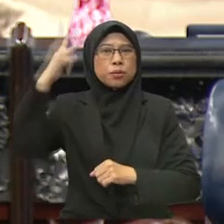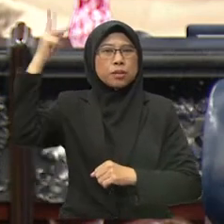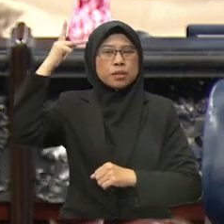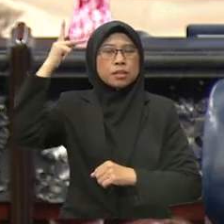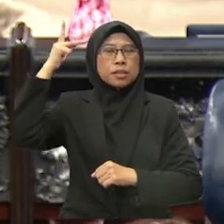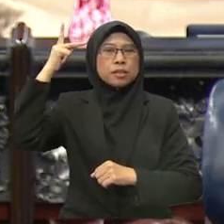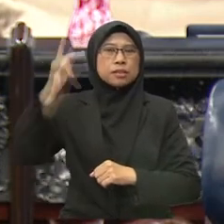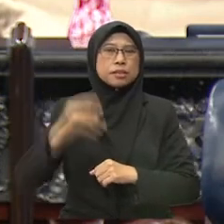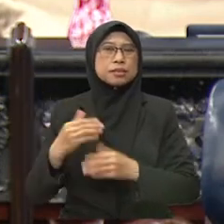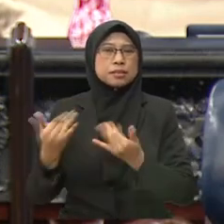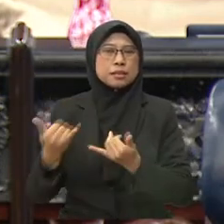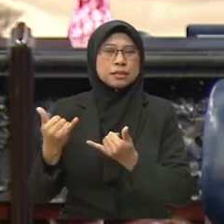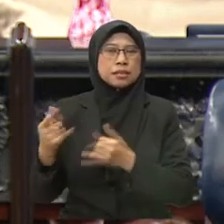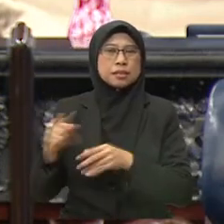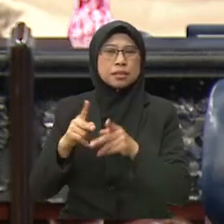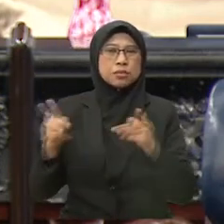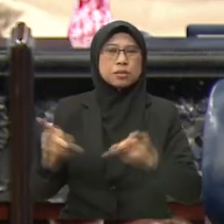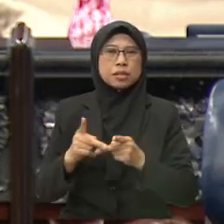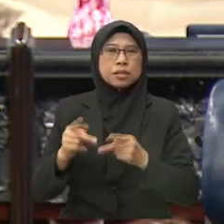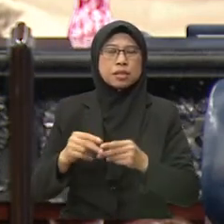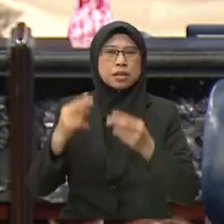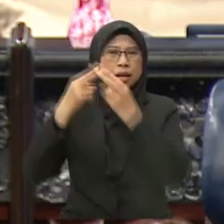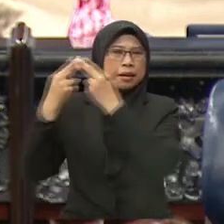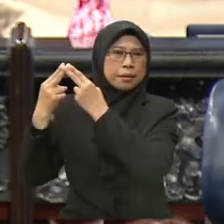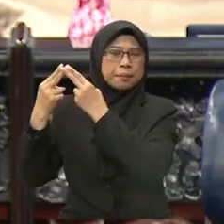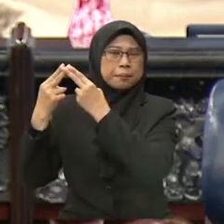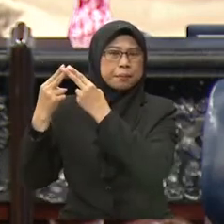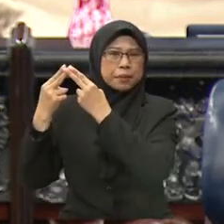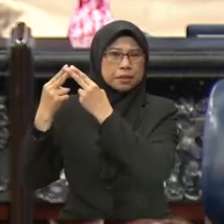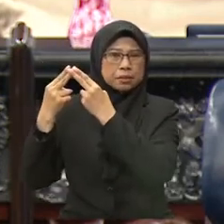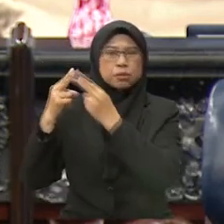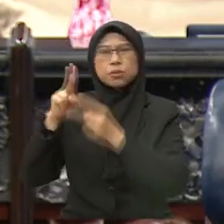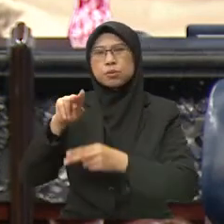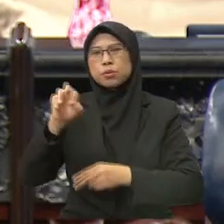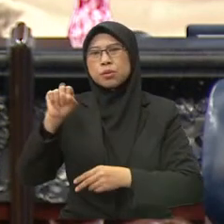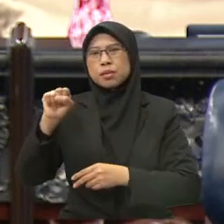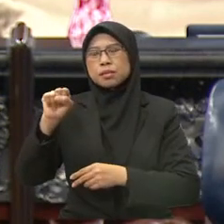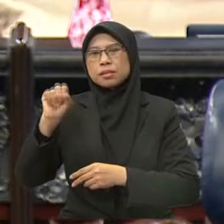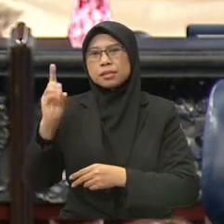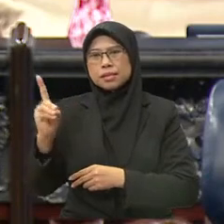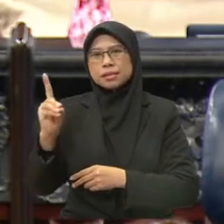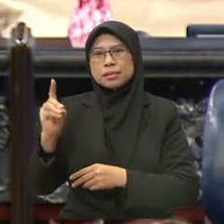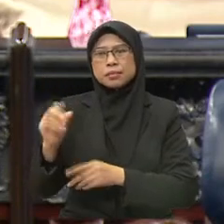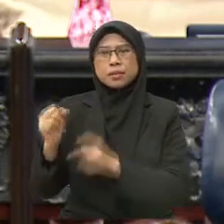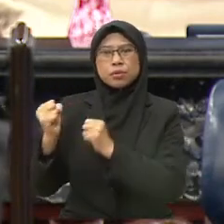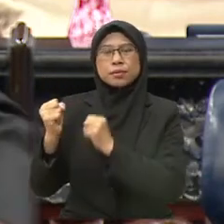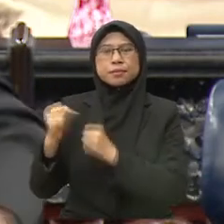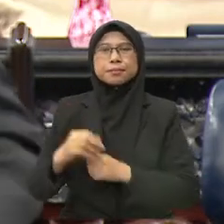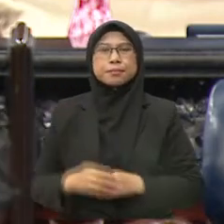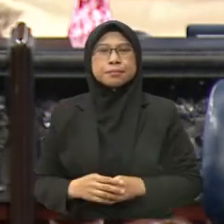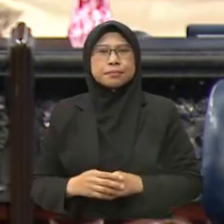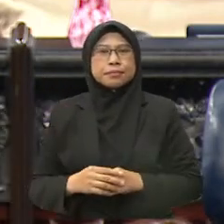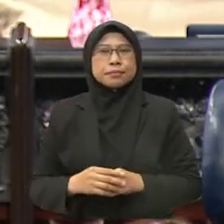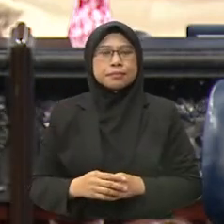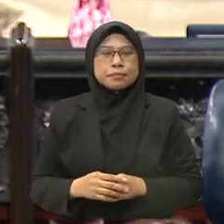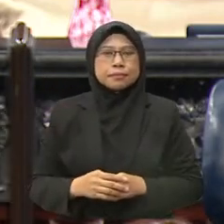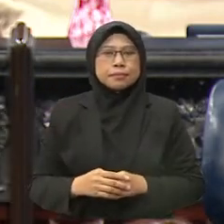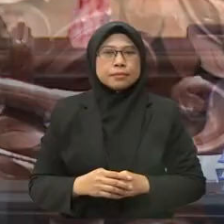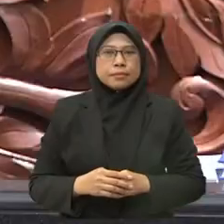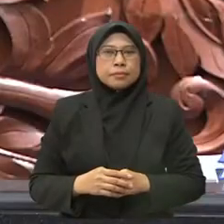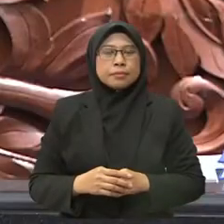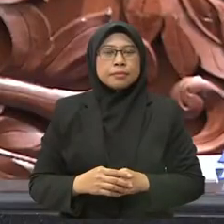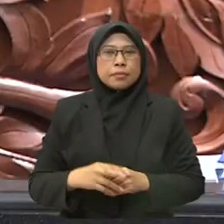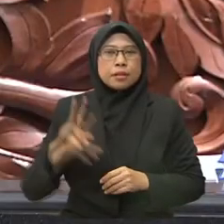Tengah yang semakin meruncing juga telah menyumbang pada nilai USD yang semakin Kukuh itu tiga perkara Terima kasih yang